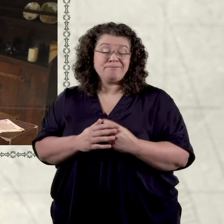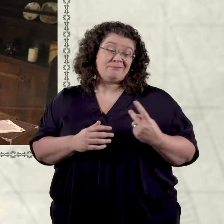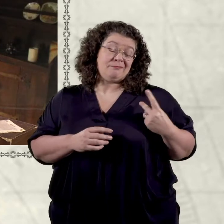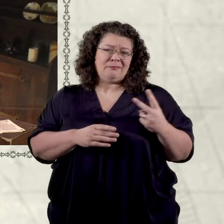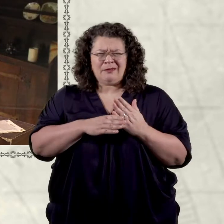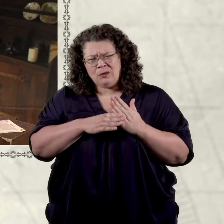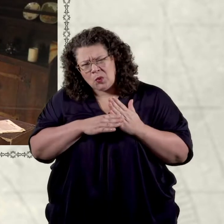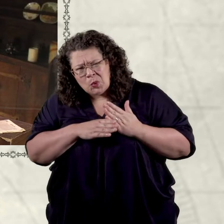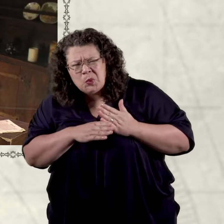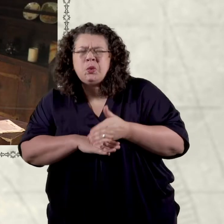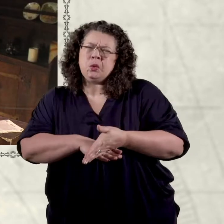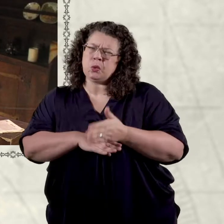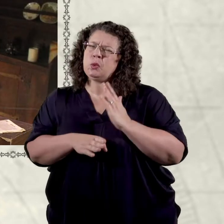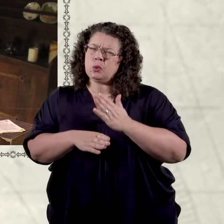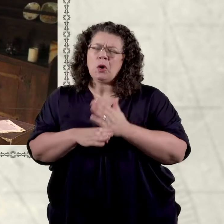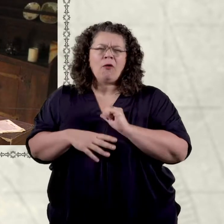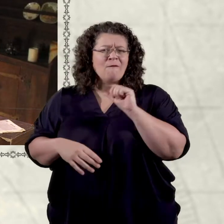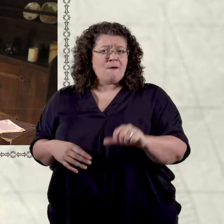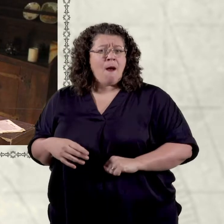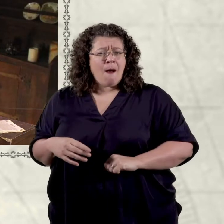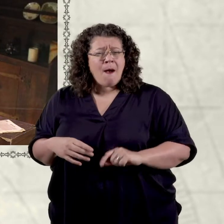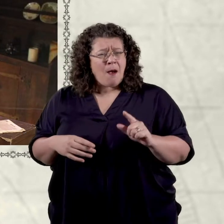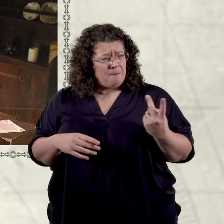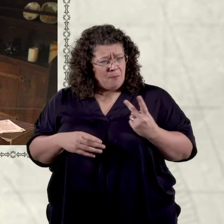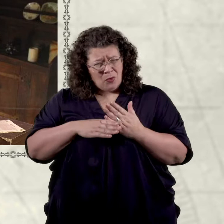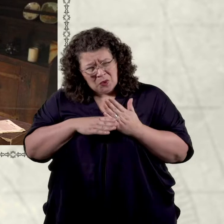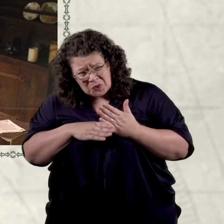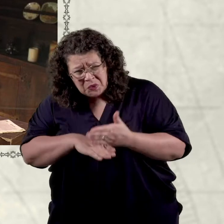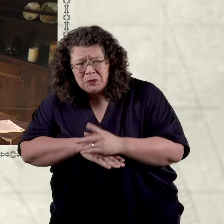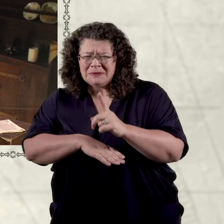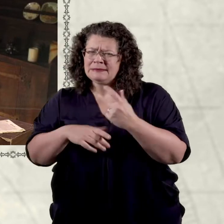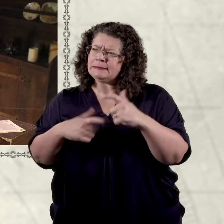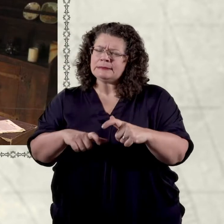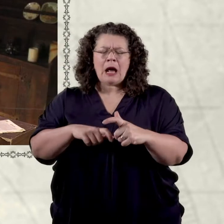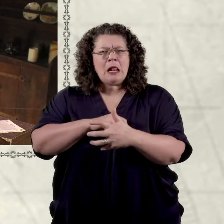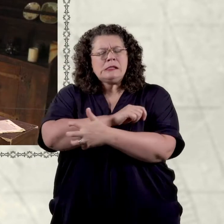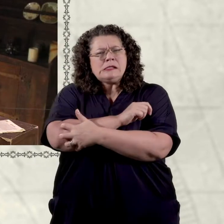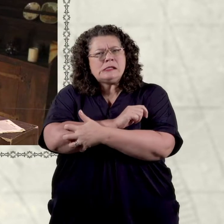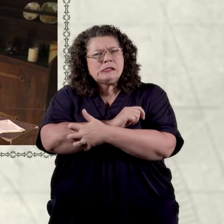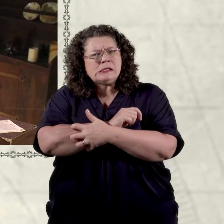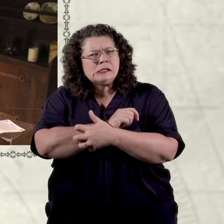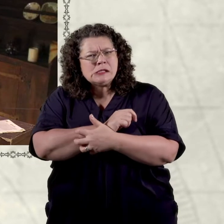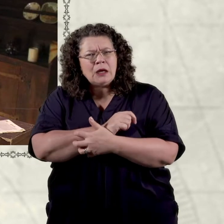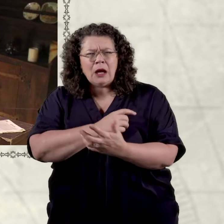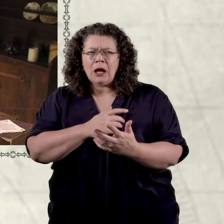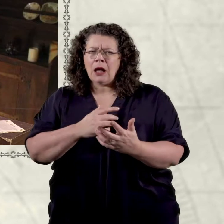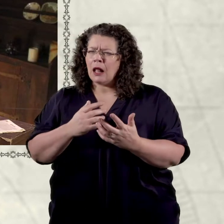A mae Catherine a fi yn gweithio yn galed iawn ar y fferm. Ond mor galed da ni'n gweithio, da ni dal yn deulu tlawd